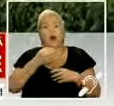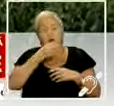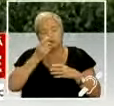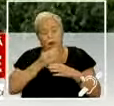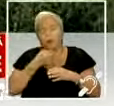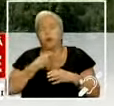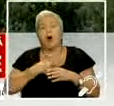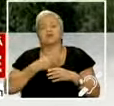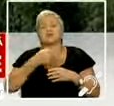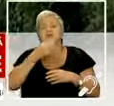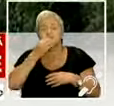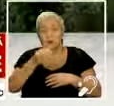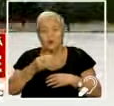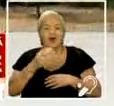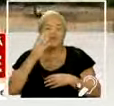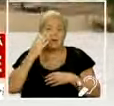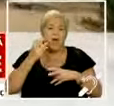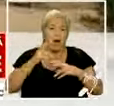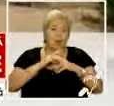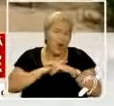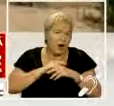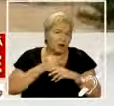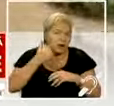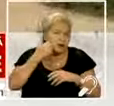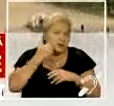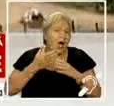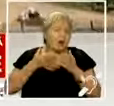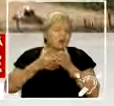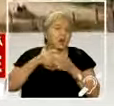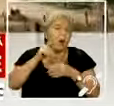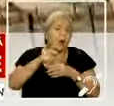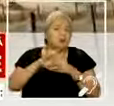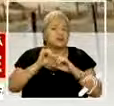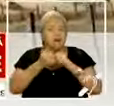stabili dacă era deja moartă sau dacă a decedat din cauza arsurilor.